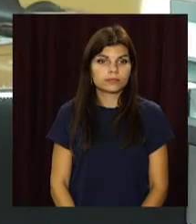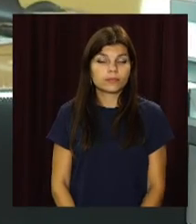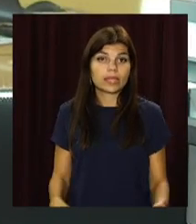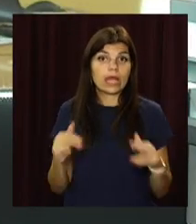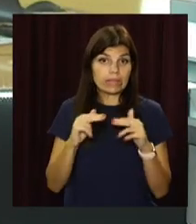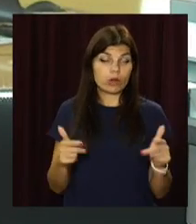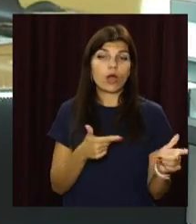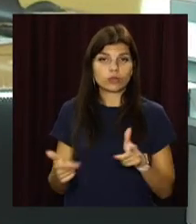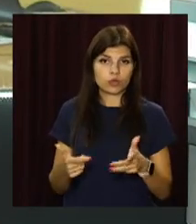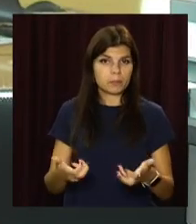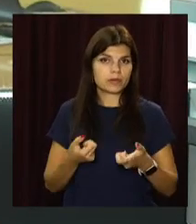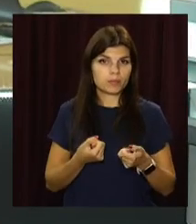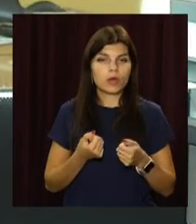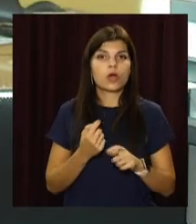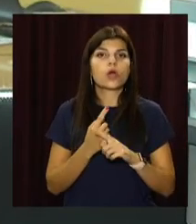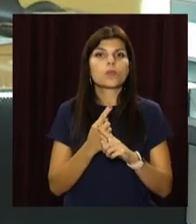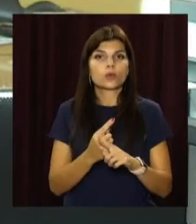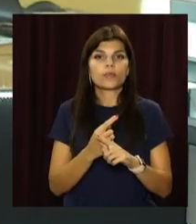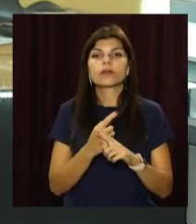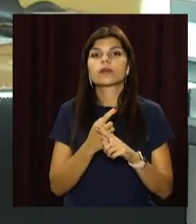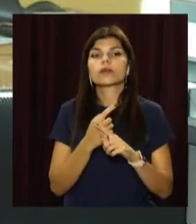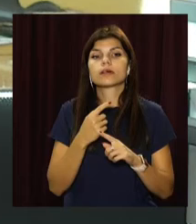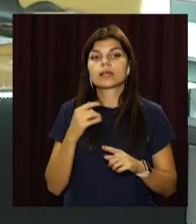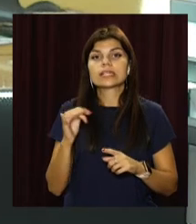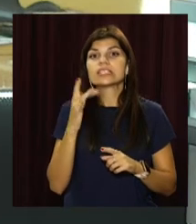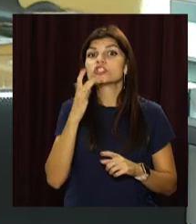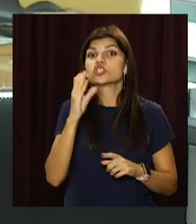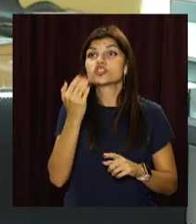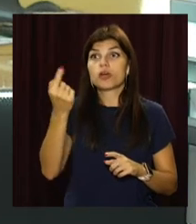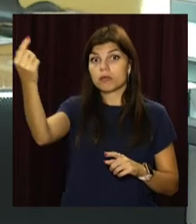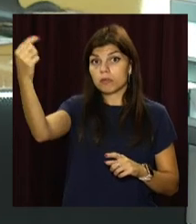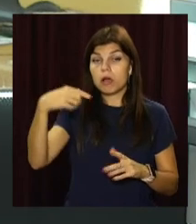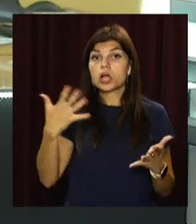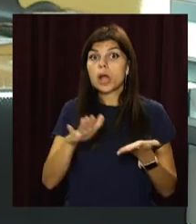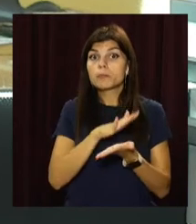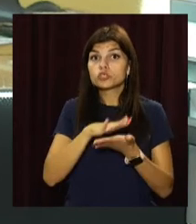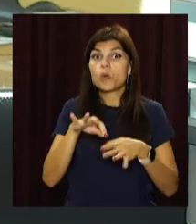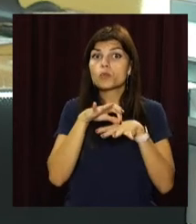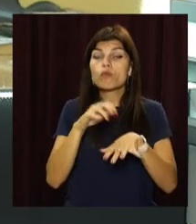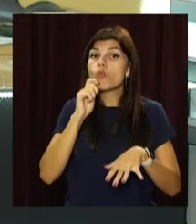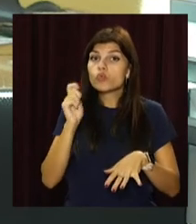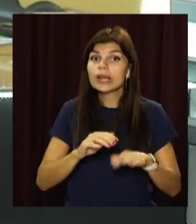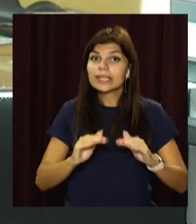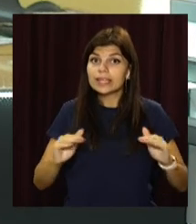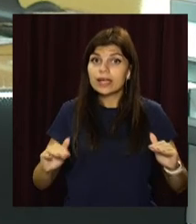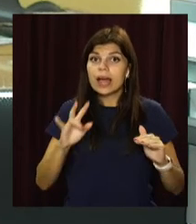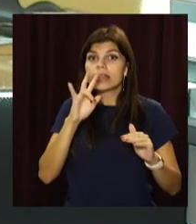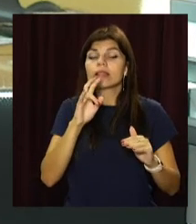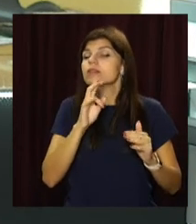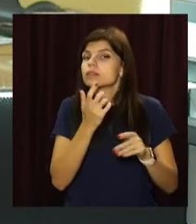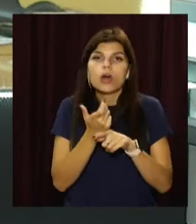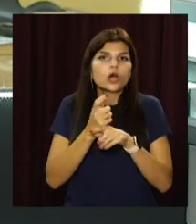Дніпро готовий приймати провідних обікових хірургів із США, які безкоштовно проведуть українським дітям